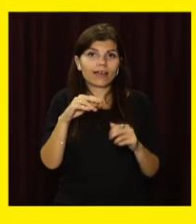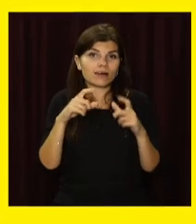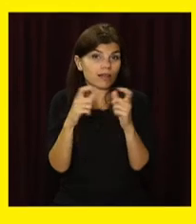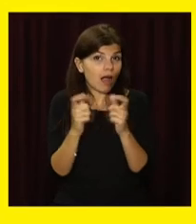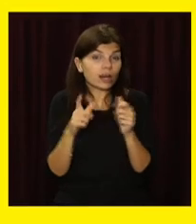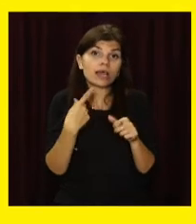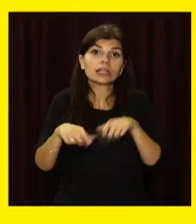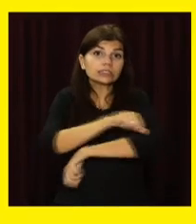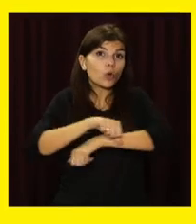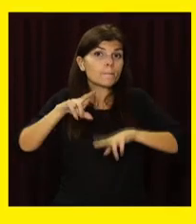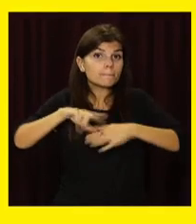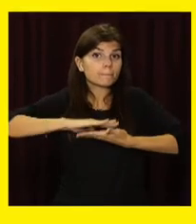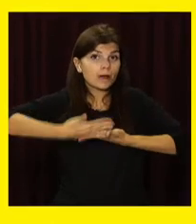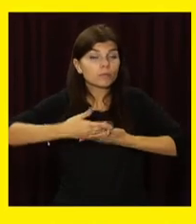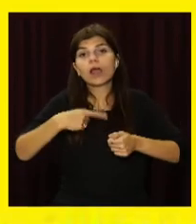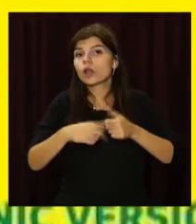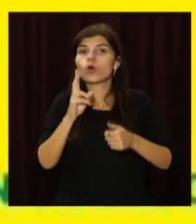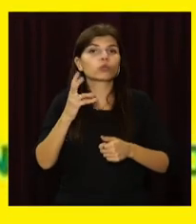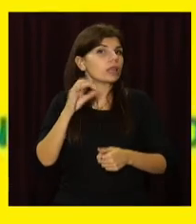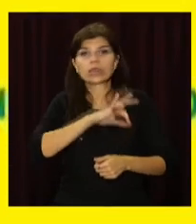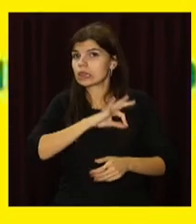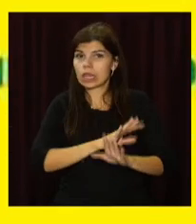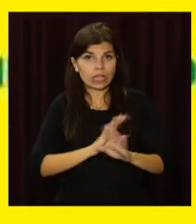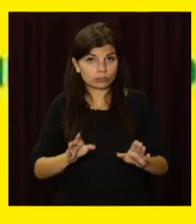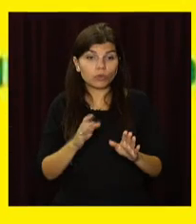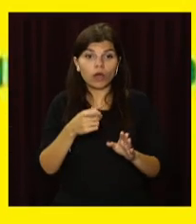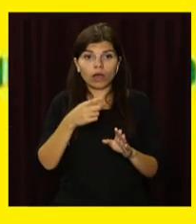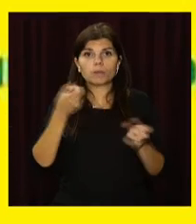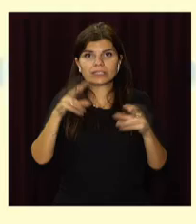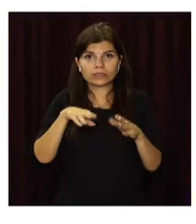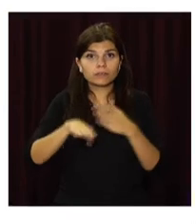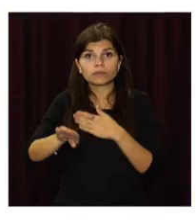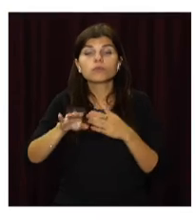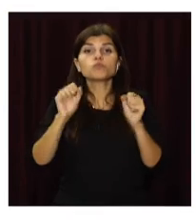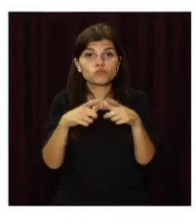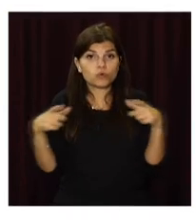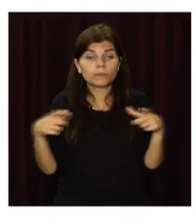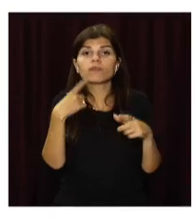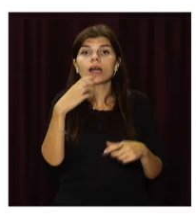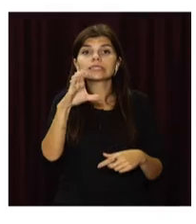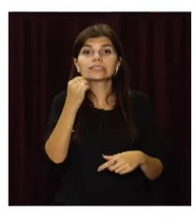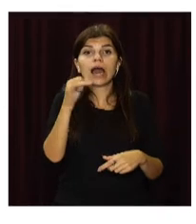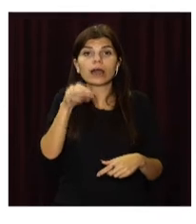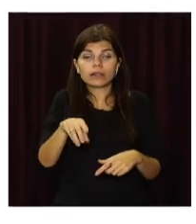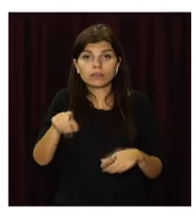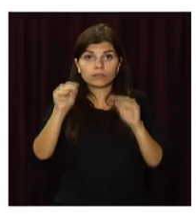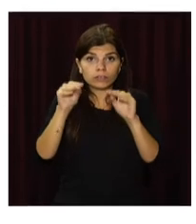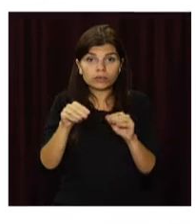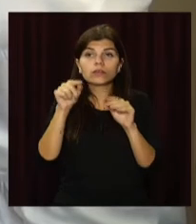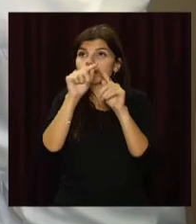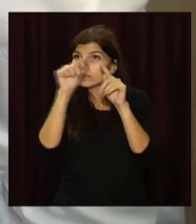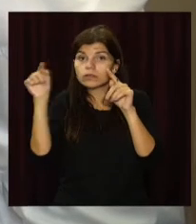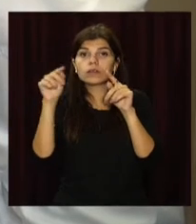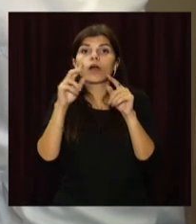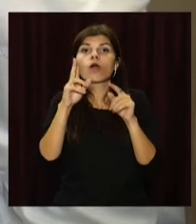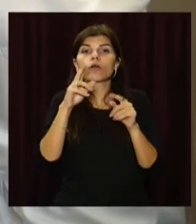паспорта, або ті, хто не користується застосунком «Дія». Для цього необхідно авторизуватися на сайті, вибрати послугу «Згенерувати